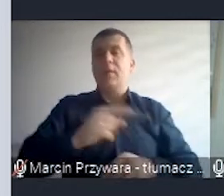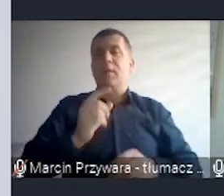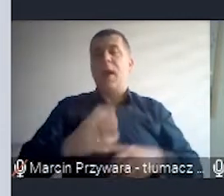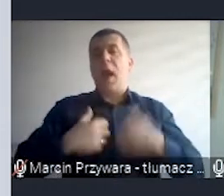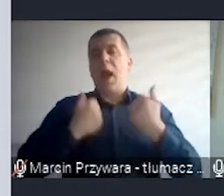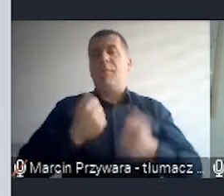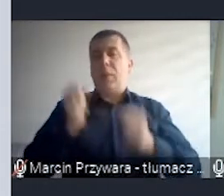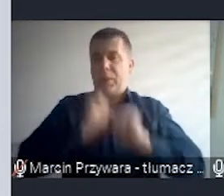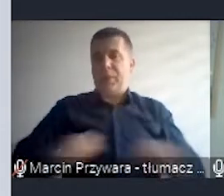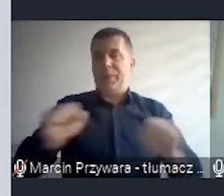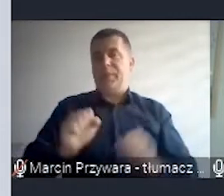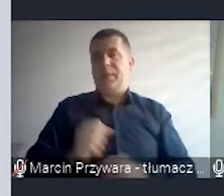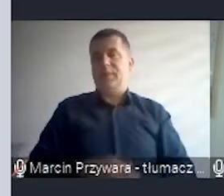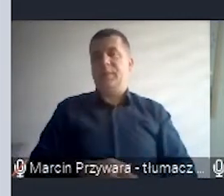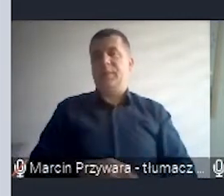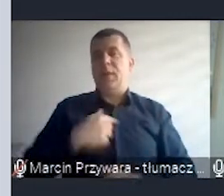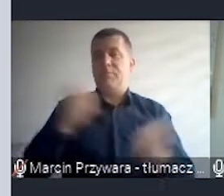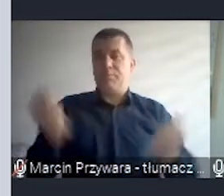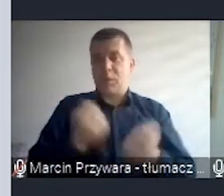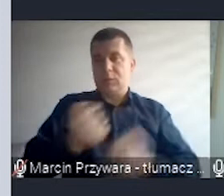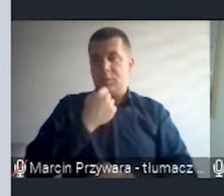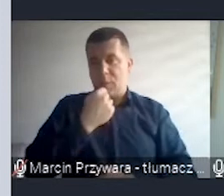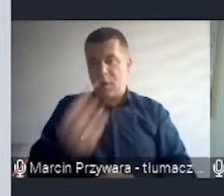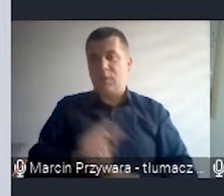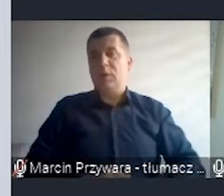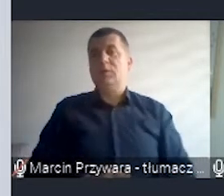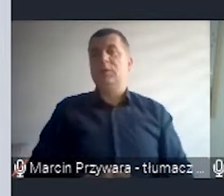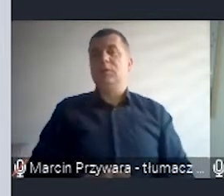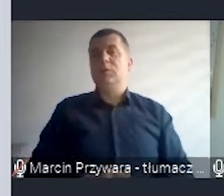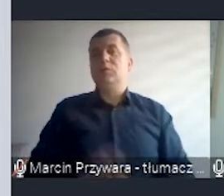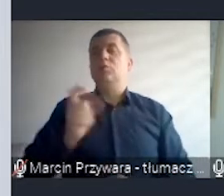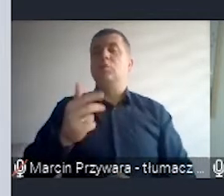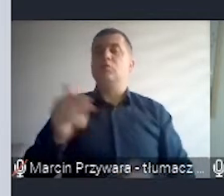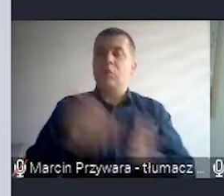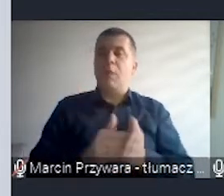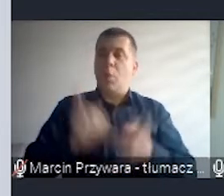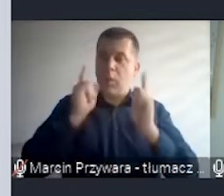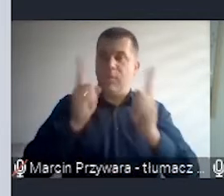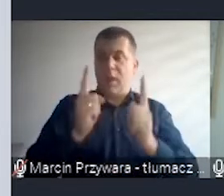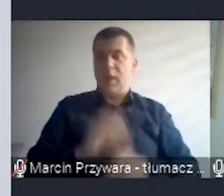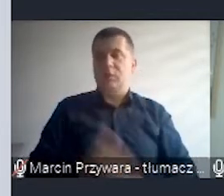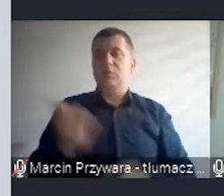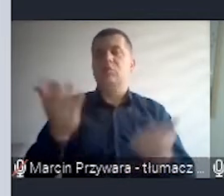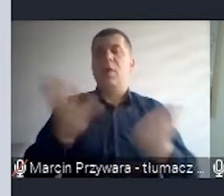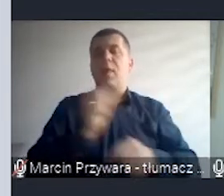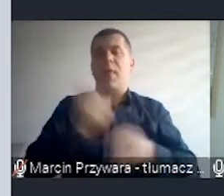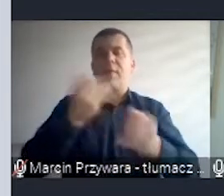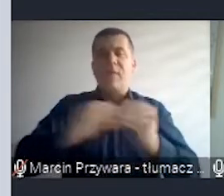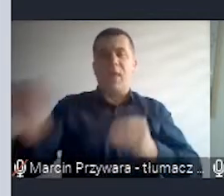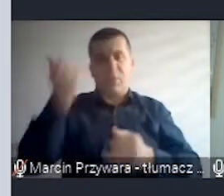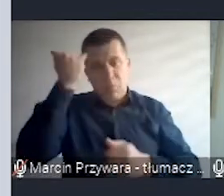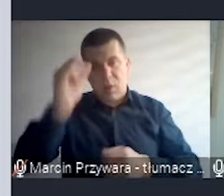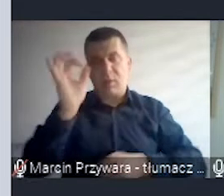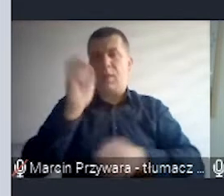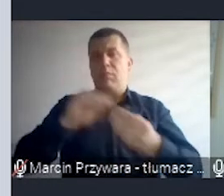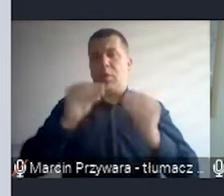profilaktyczny. Postaram się Państwu powiedzieć o tym, czego trzeba unikać, gdzie najwięcej jest błędów, gdzie jest najwięcej problemów w